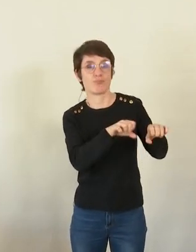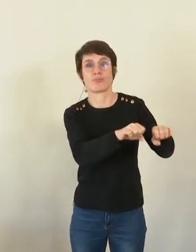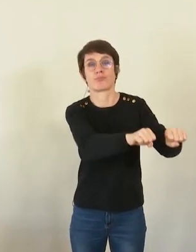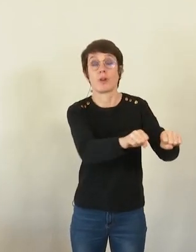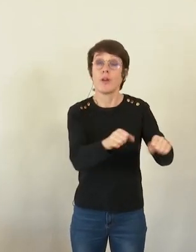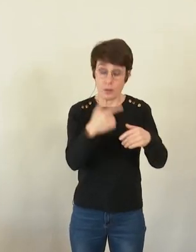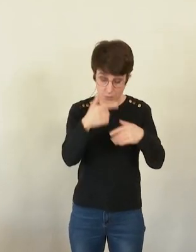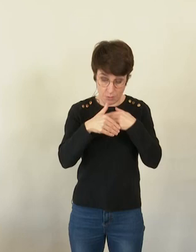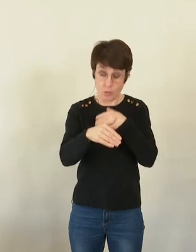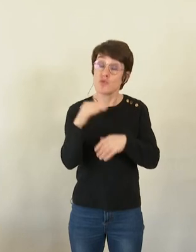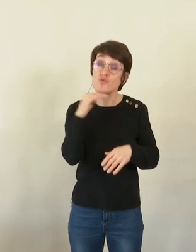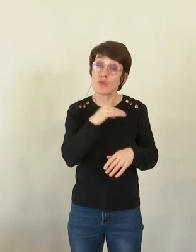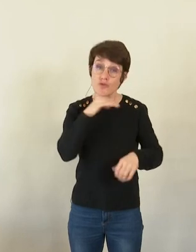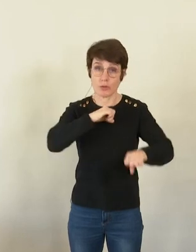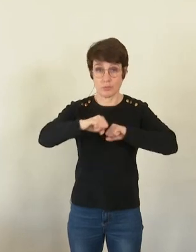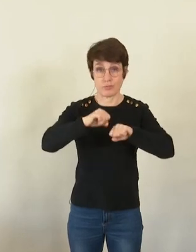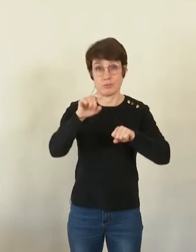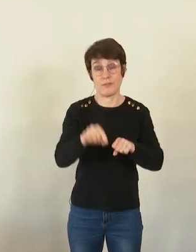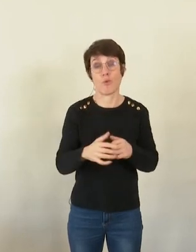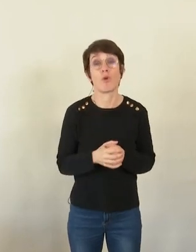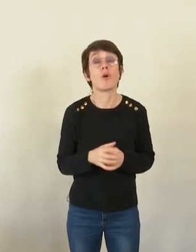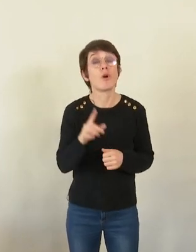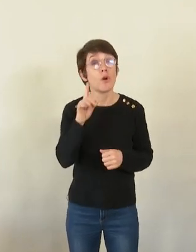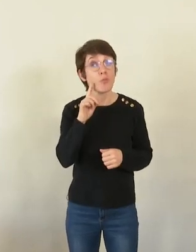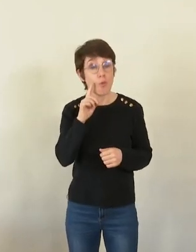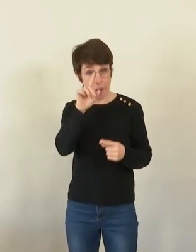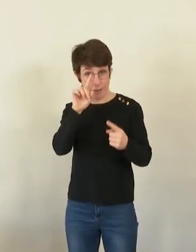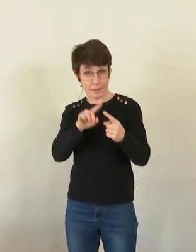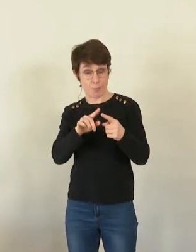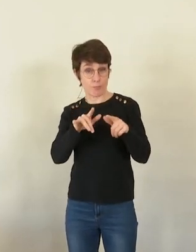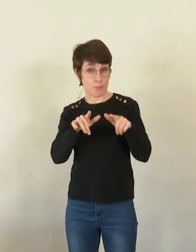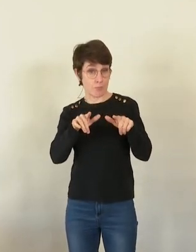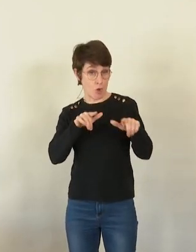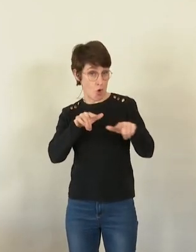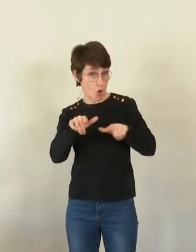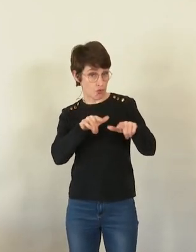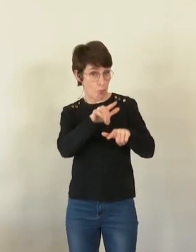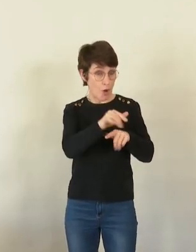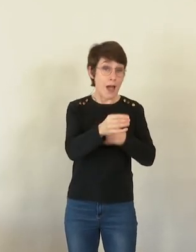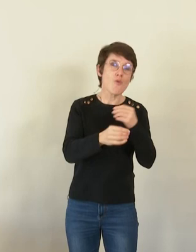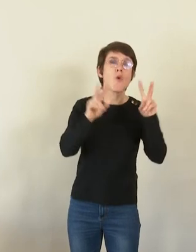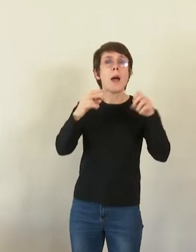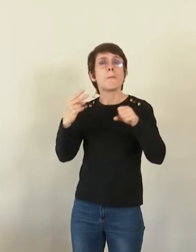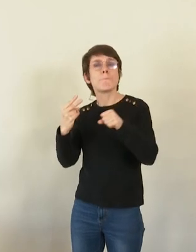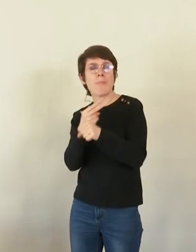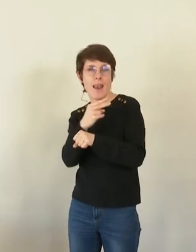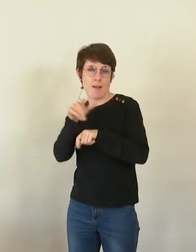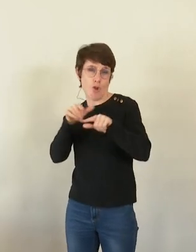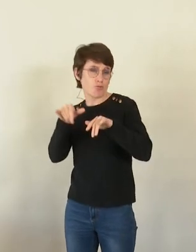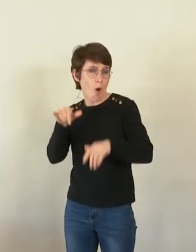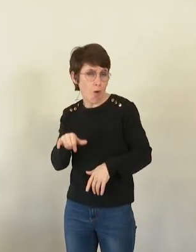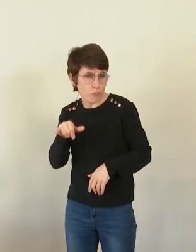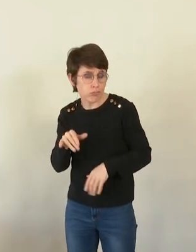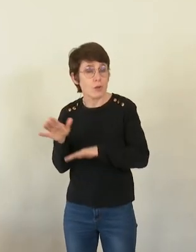agir il y a à la fois la question du logement et du mallogement nous en avons parlé mais également le